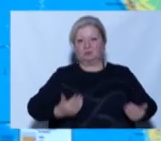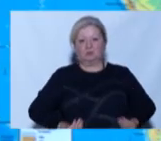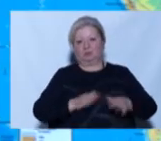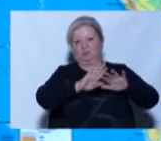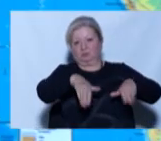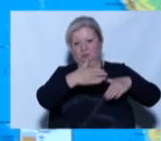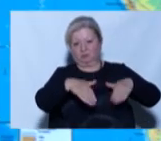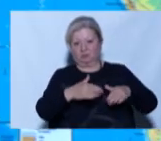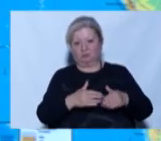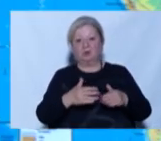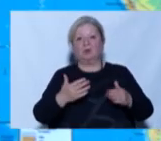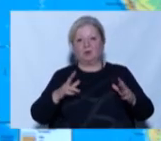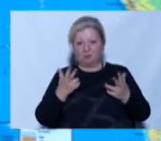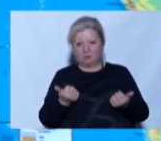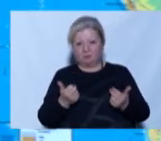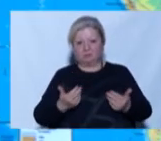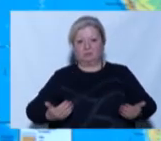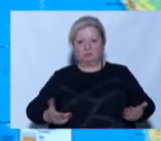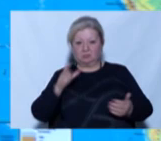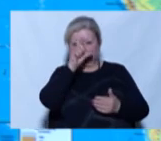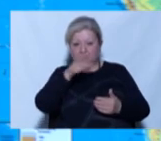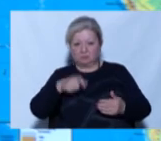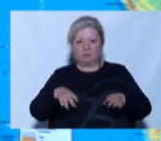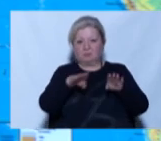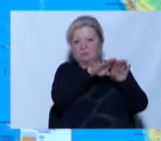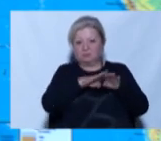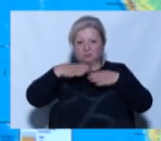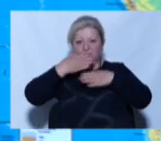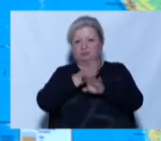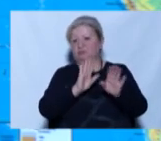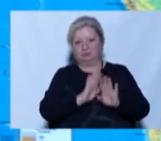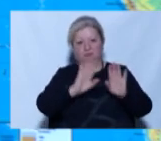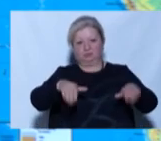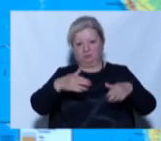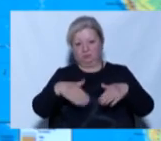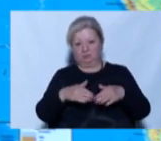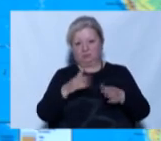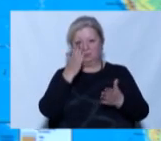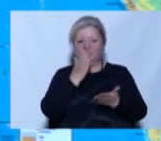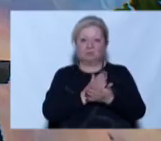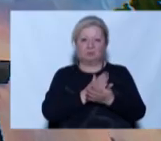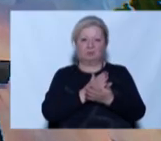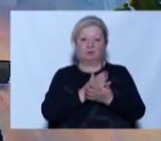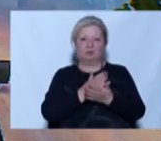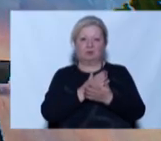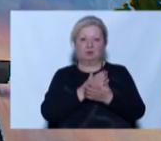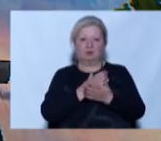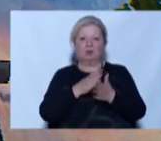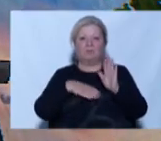მოსახლეობა არათანაბრად არის განაწილებული დედამიწაზე. მოსახლეობის ძირითადი ნაწილი, დაახლოებით